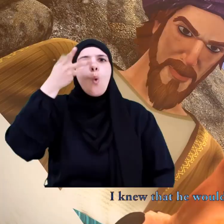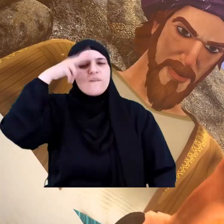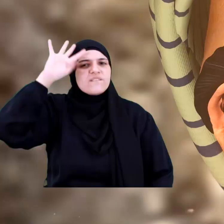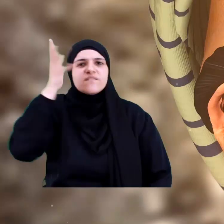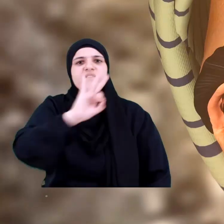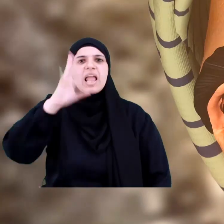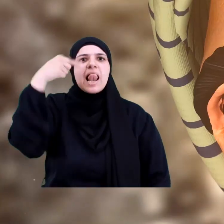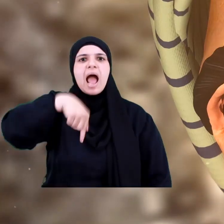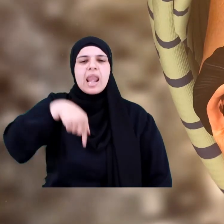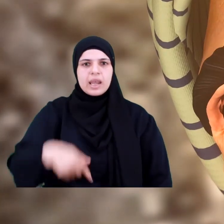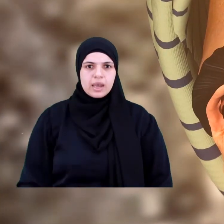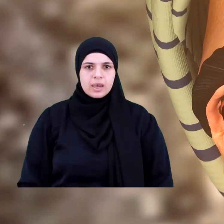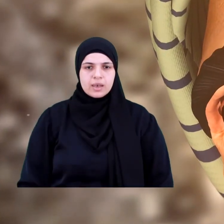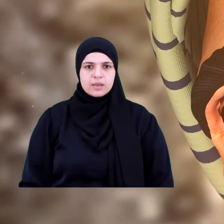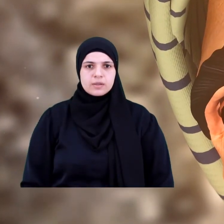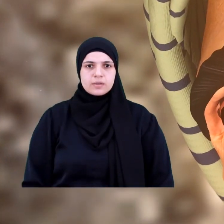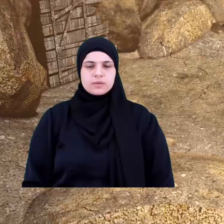الآن؟